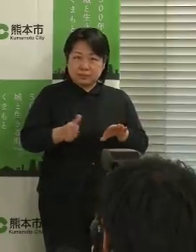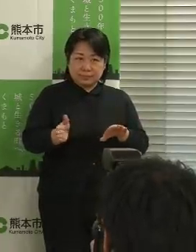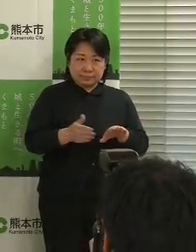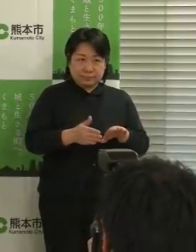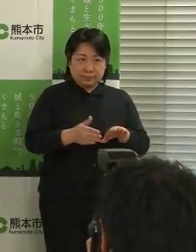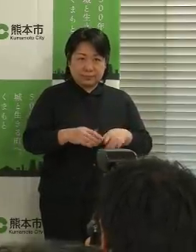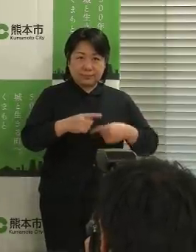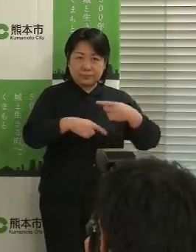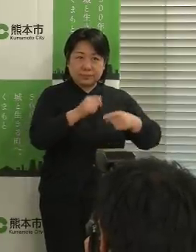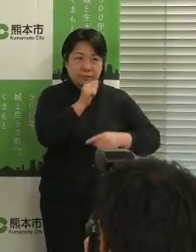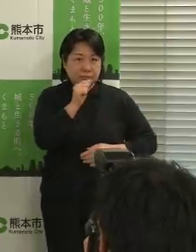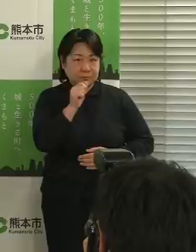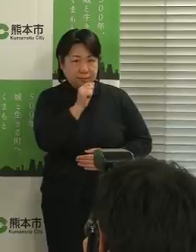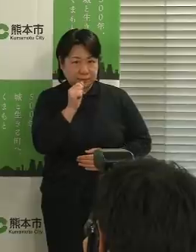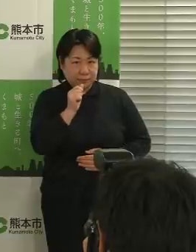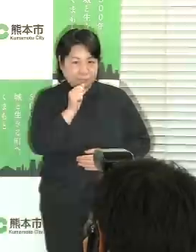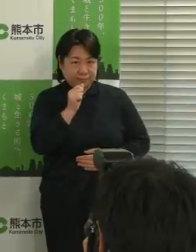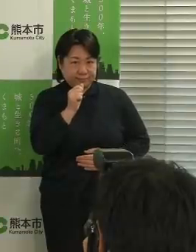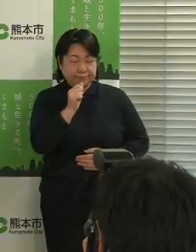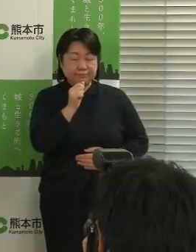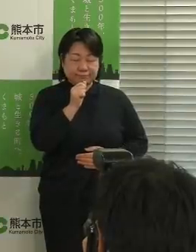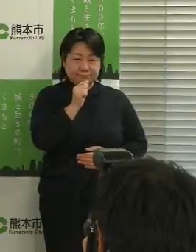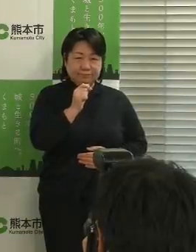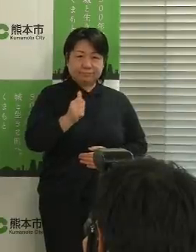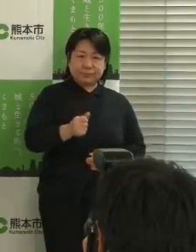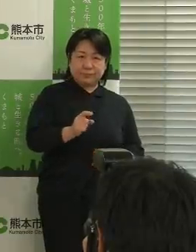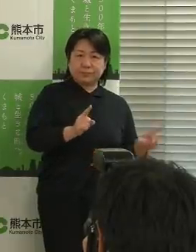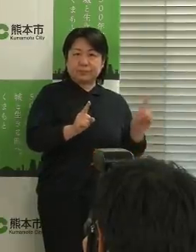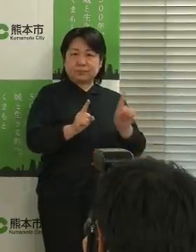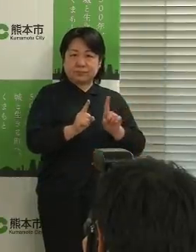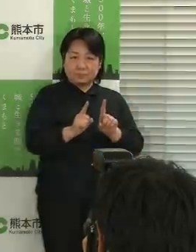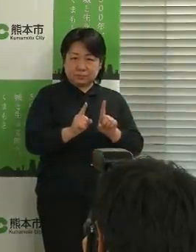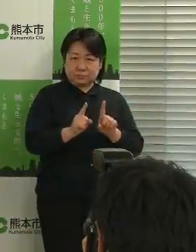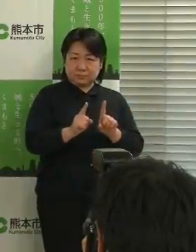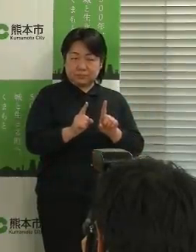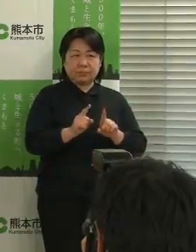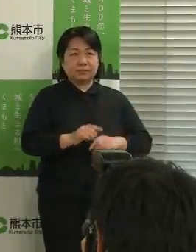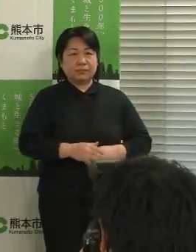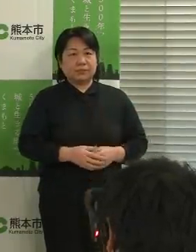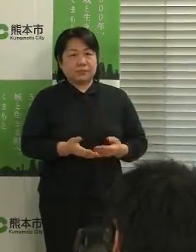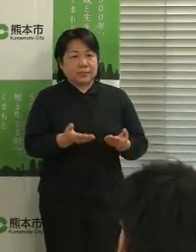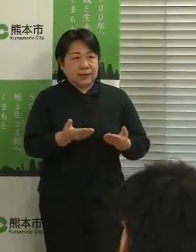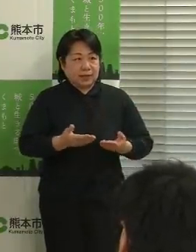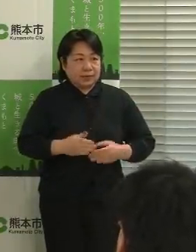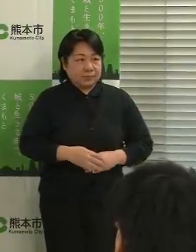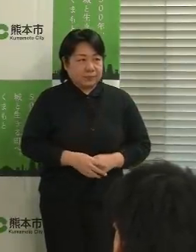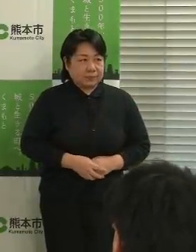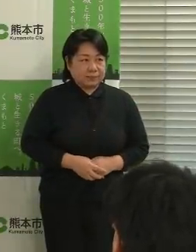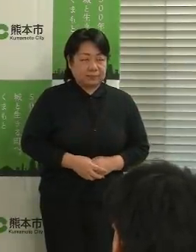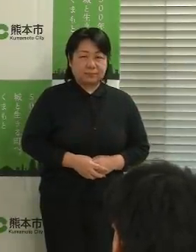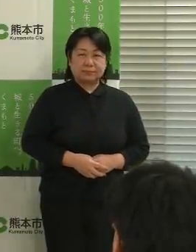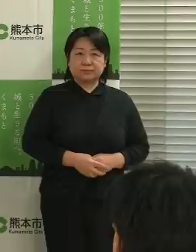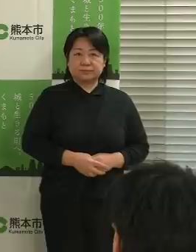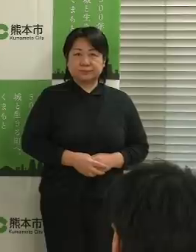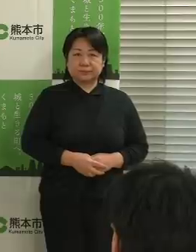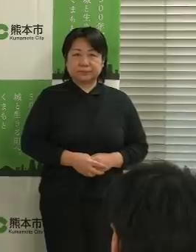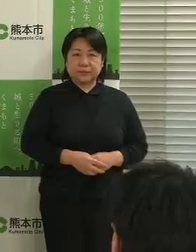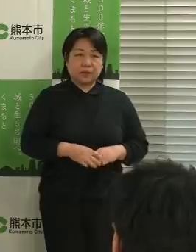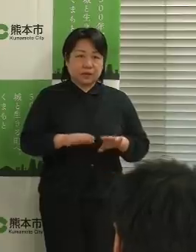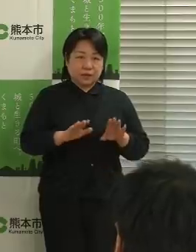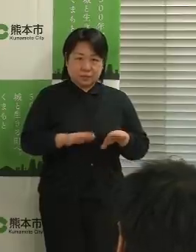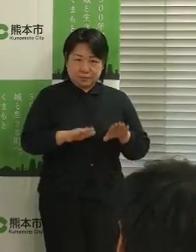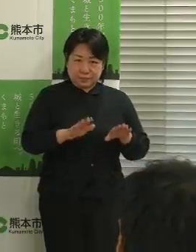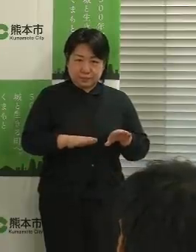より手話通訳の方を同席をさせていただいております。今